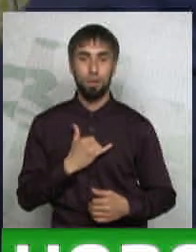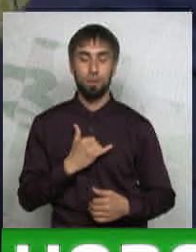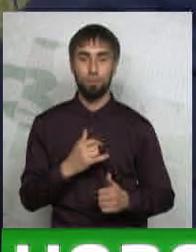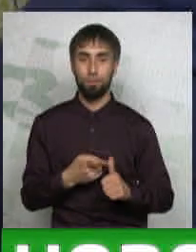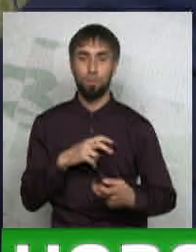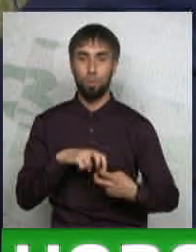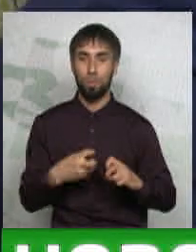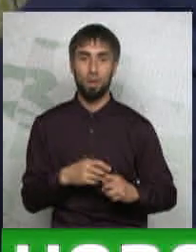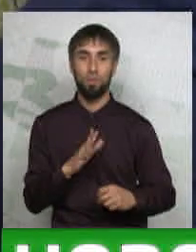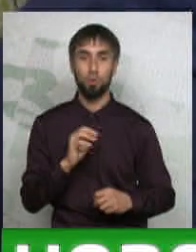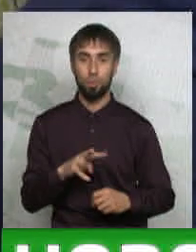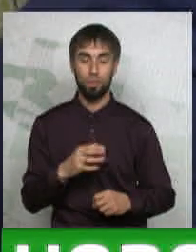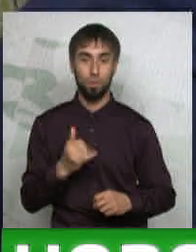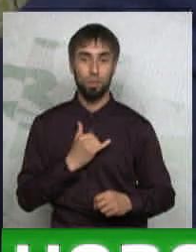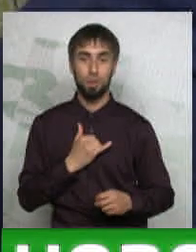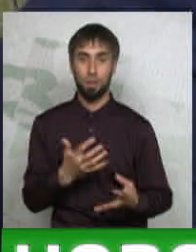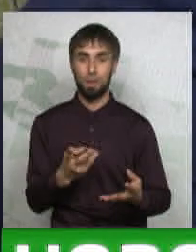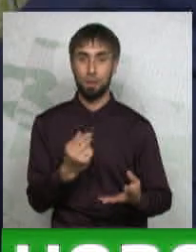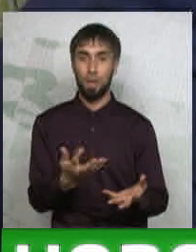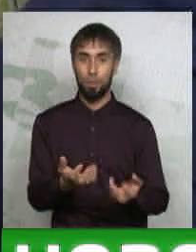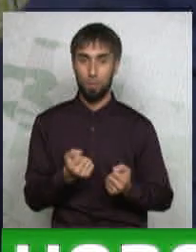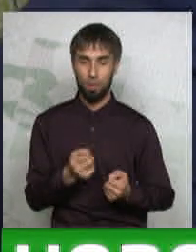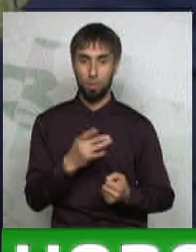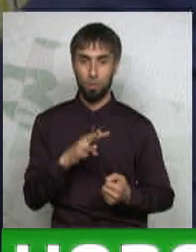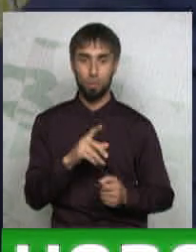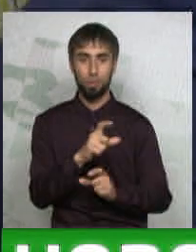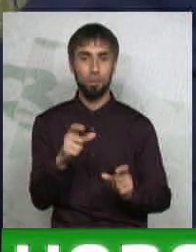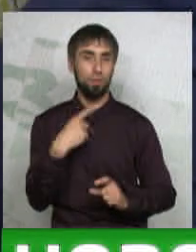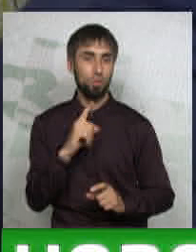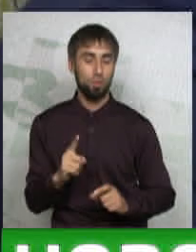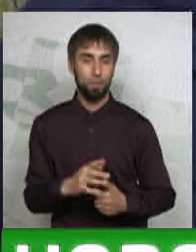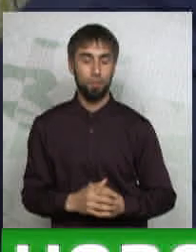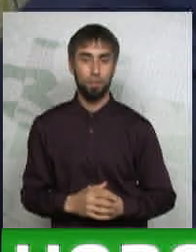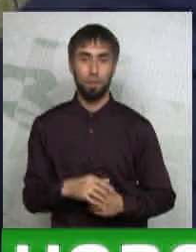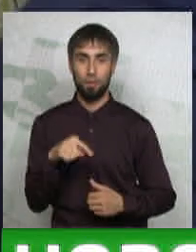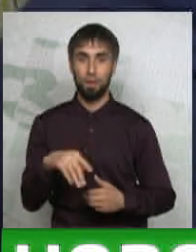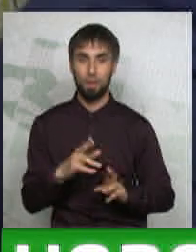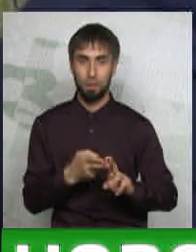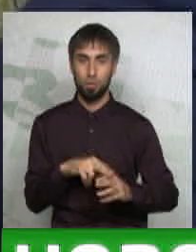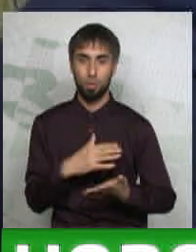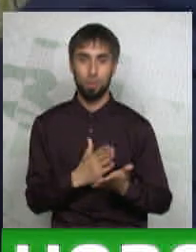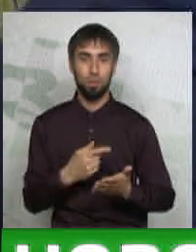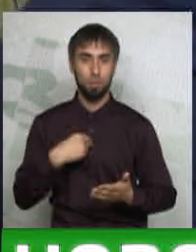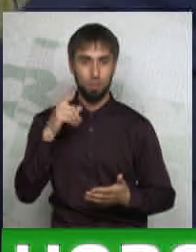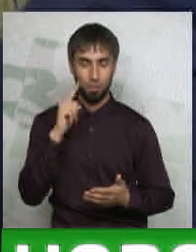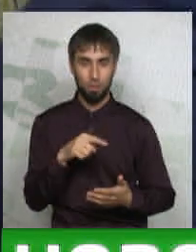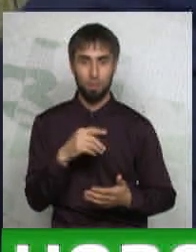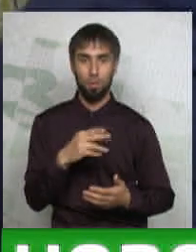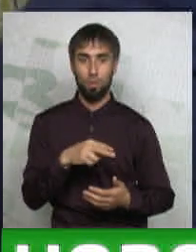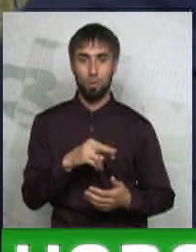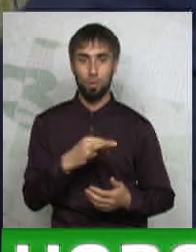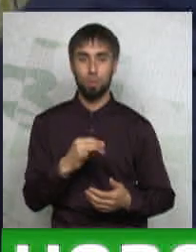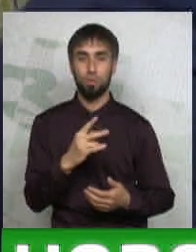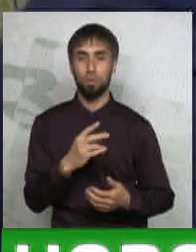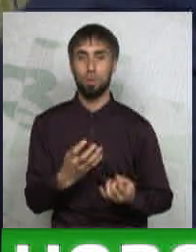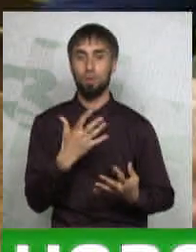чем? Это на приеме жителей на встречу говорят о чем? Вот в этой части, я не знаю, полномочия в этой части, насколько